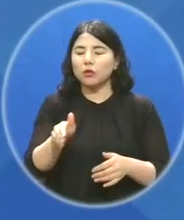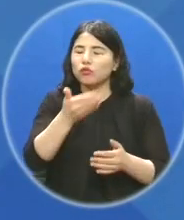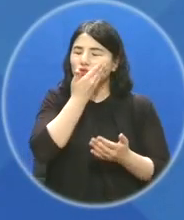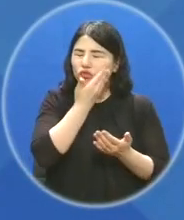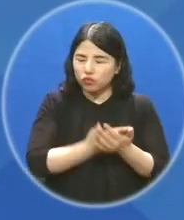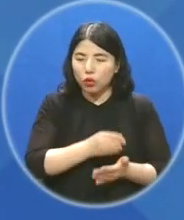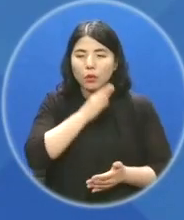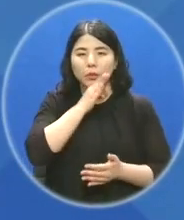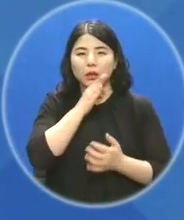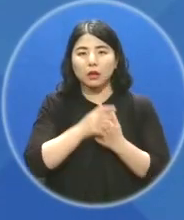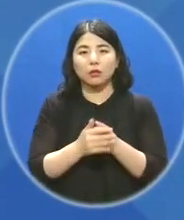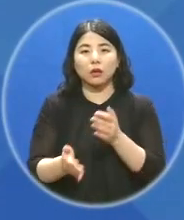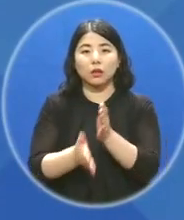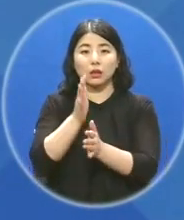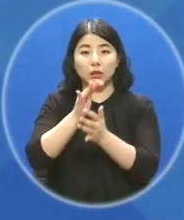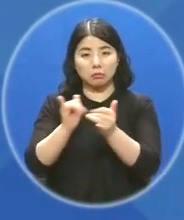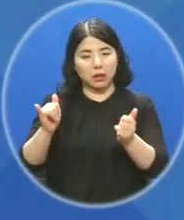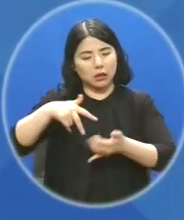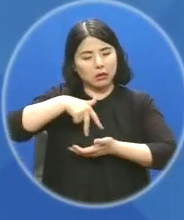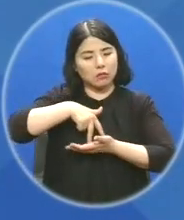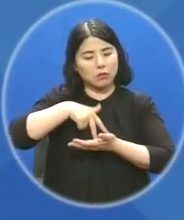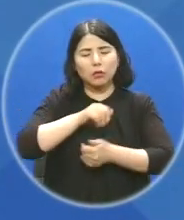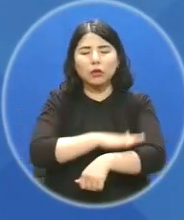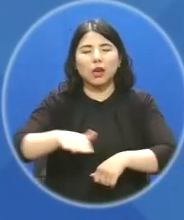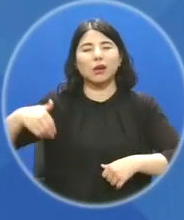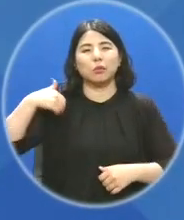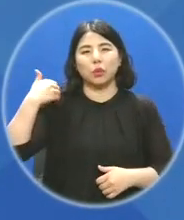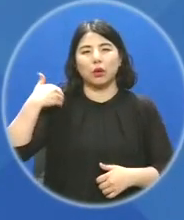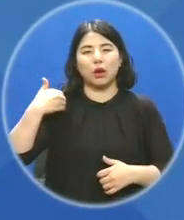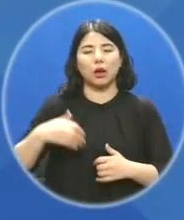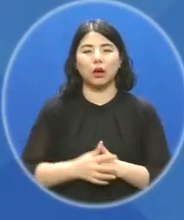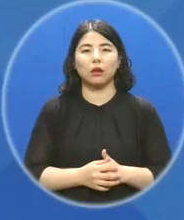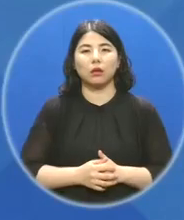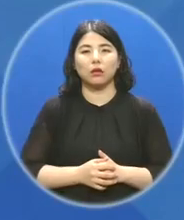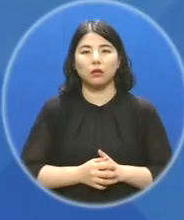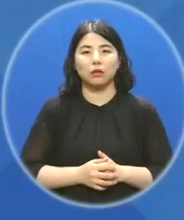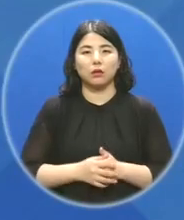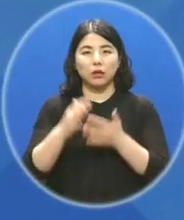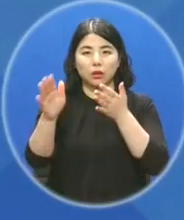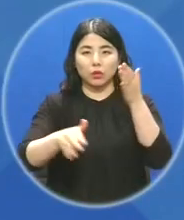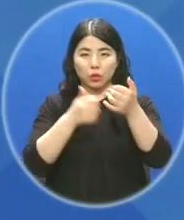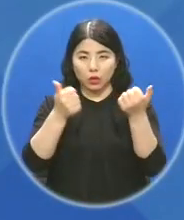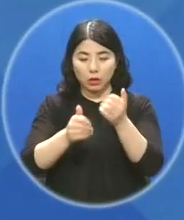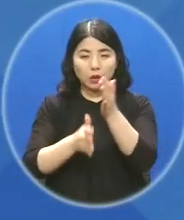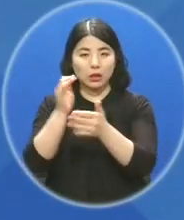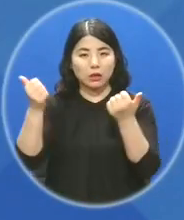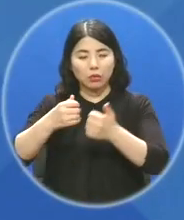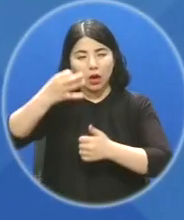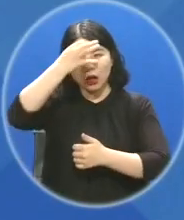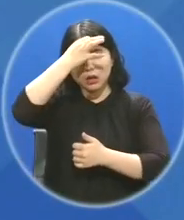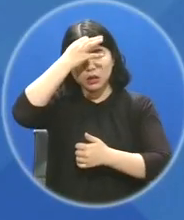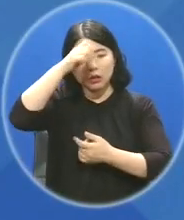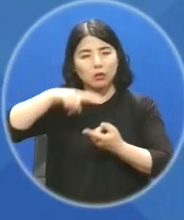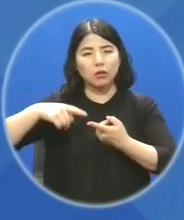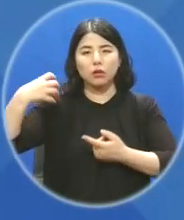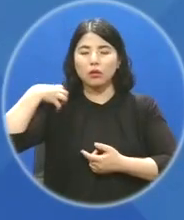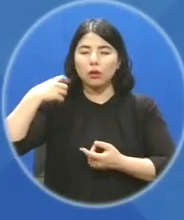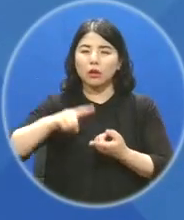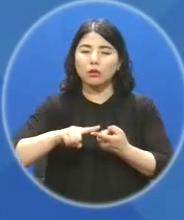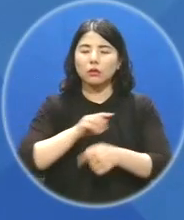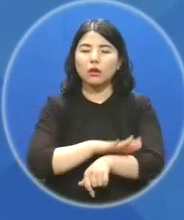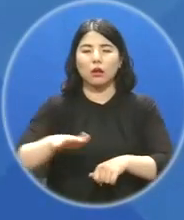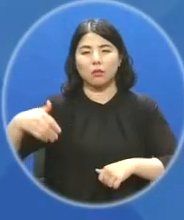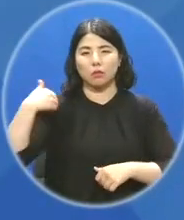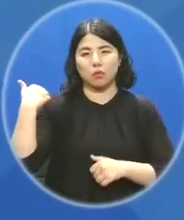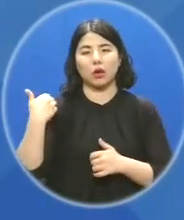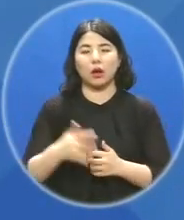중요한데 시민들은 잘 몰라요. 도의회나 시의회가 어떤 역할을 하는지 물론 이제 거기에 좀